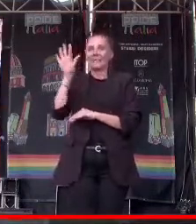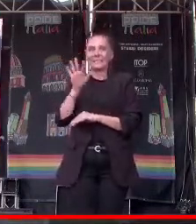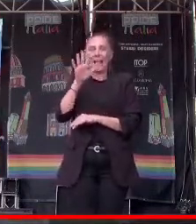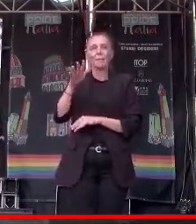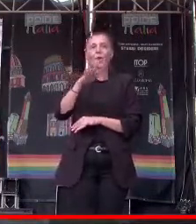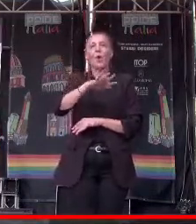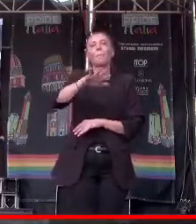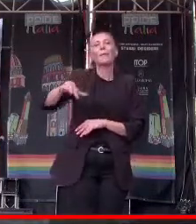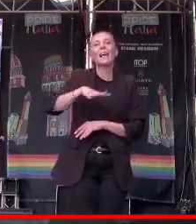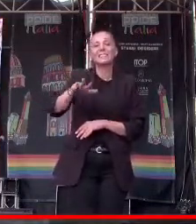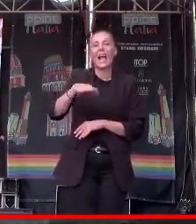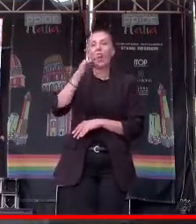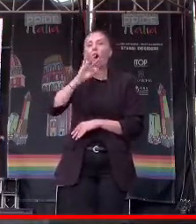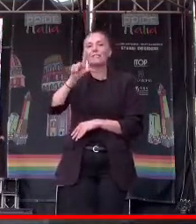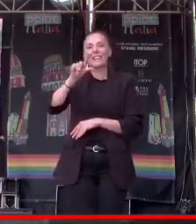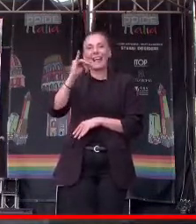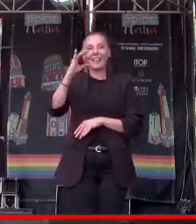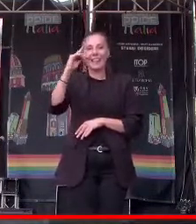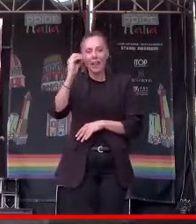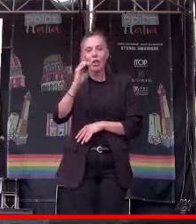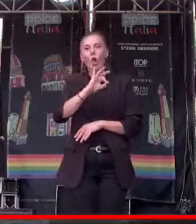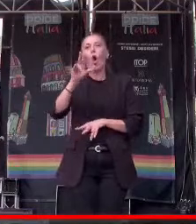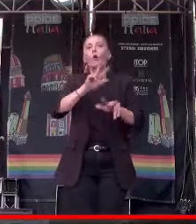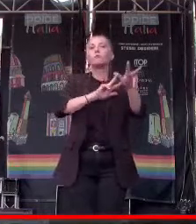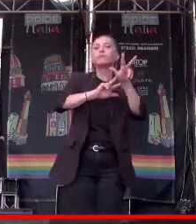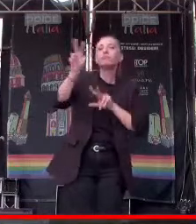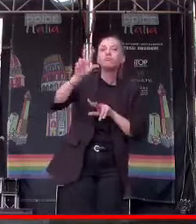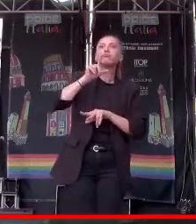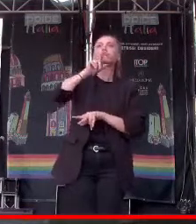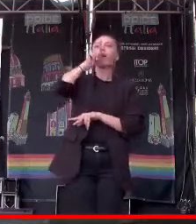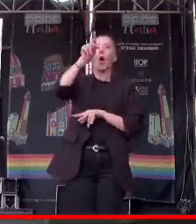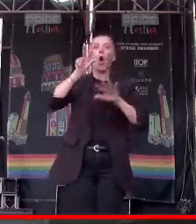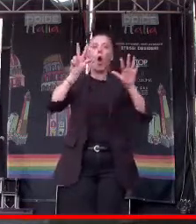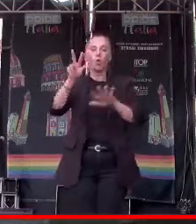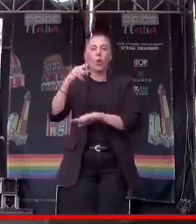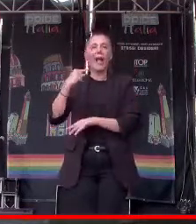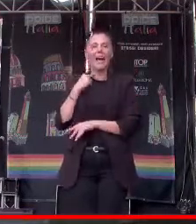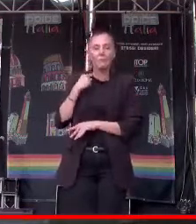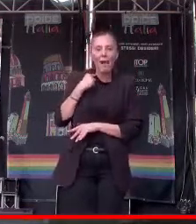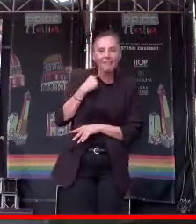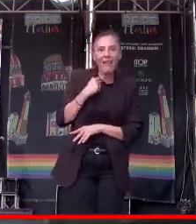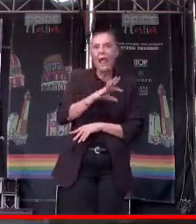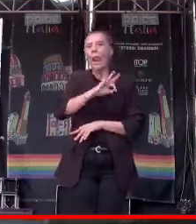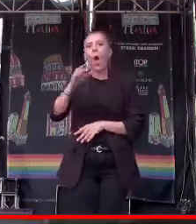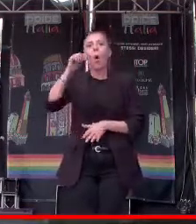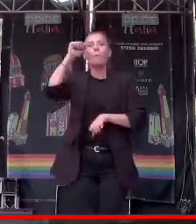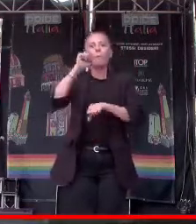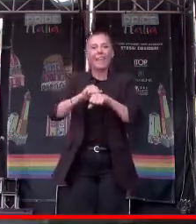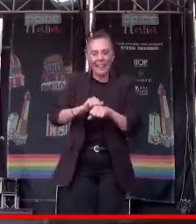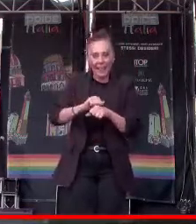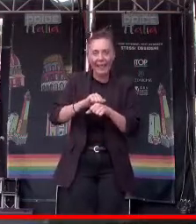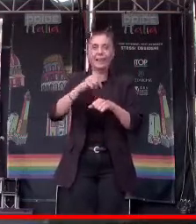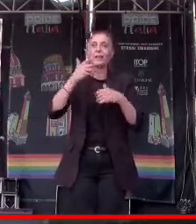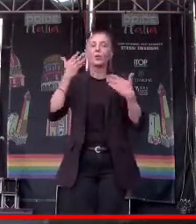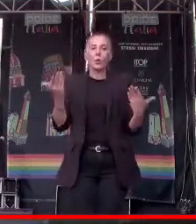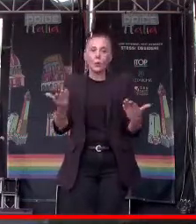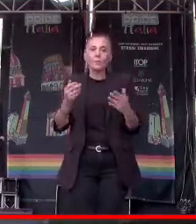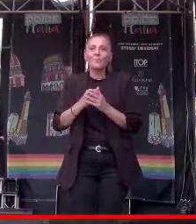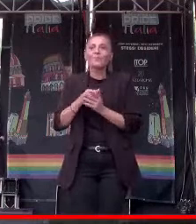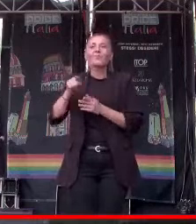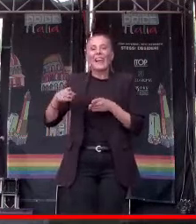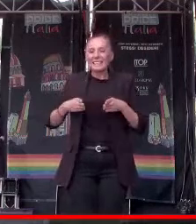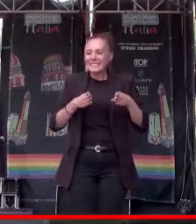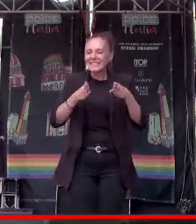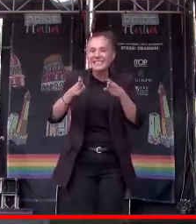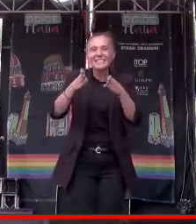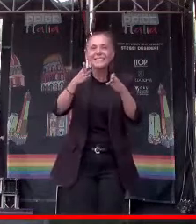Ostalido, o come all'ottavo siamo stati alla metro Garbatello o a metro Pigneto, per percorrere un itinerario che raggiunge